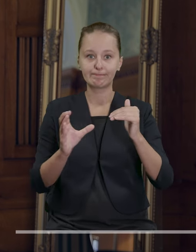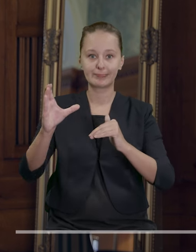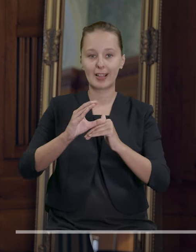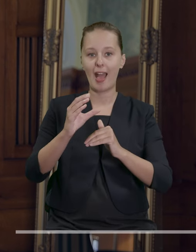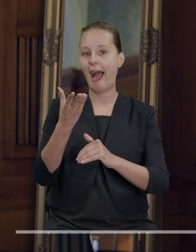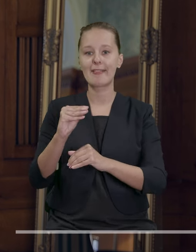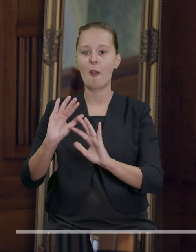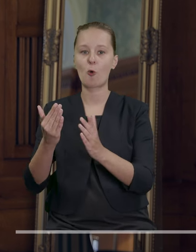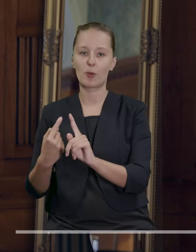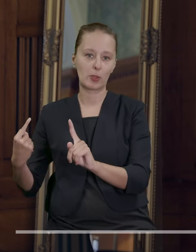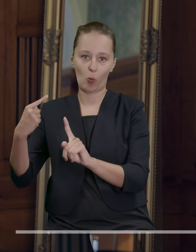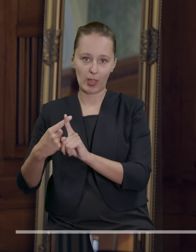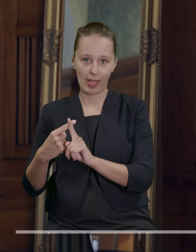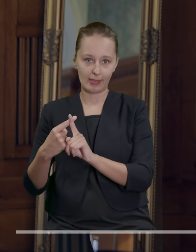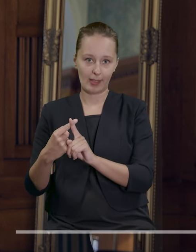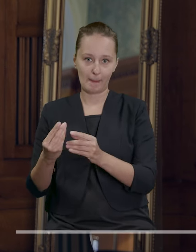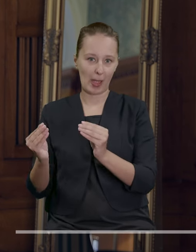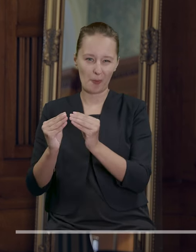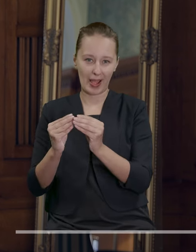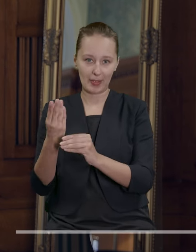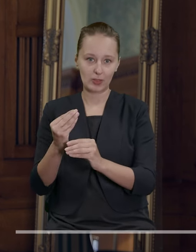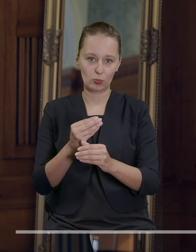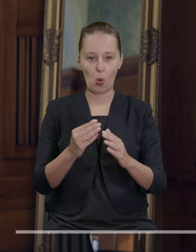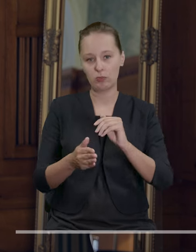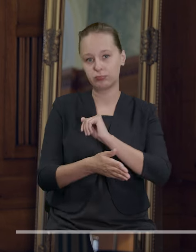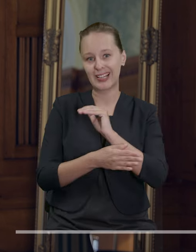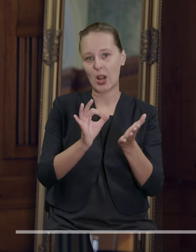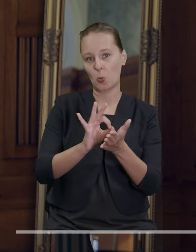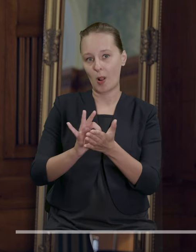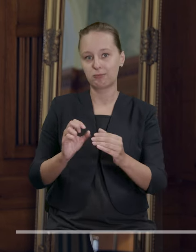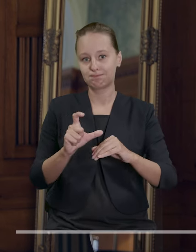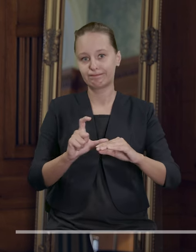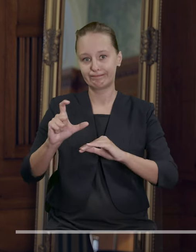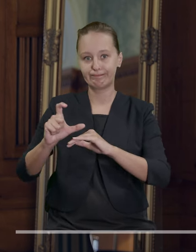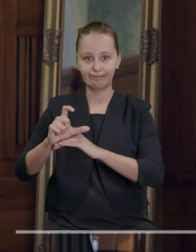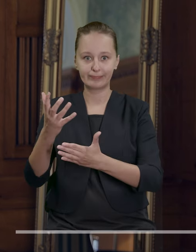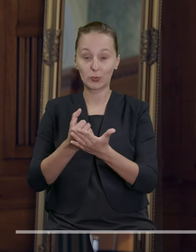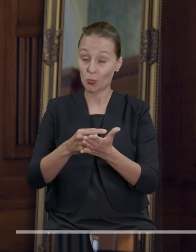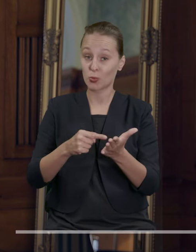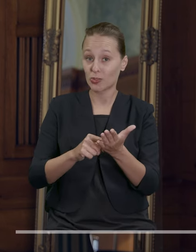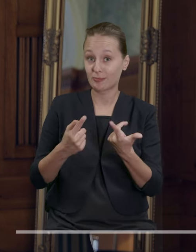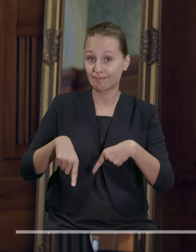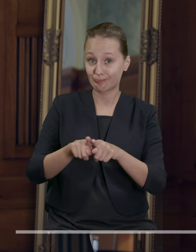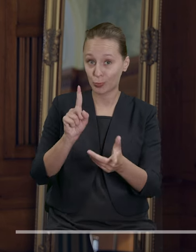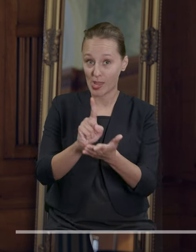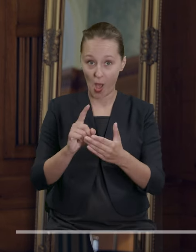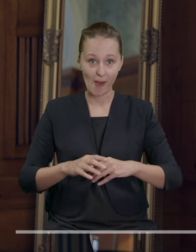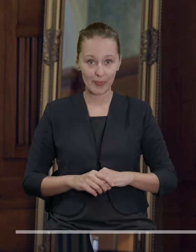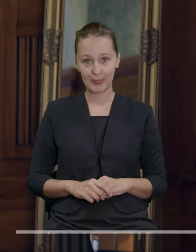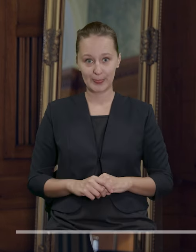nie podwyżki w formie dodatków. To też udało się zrobić.